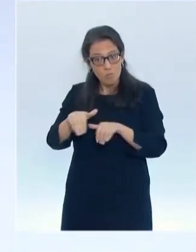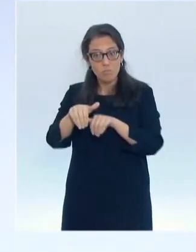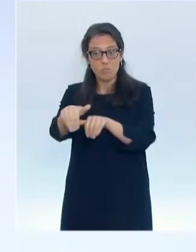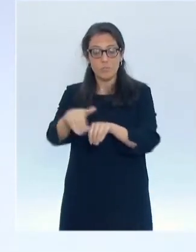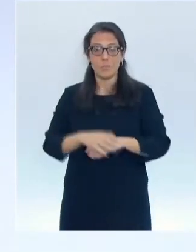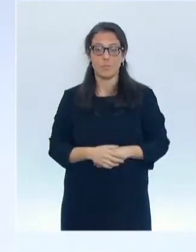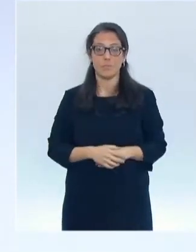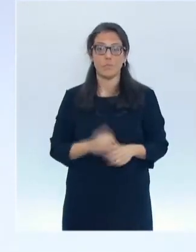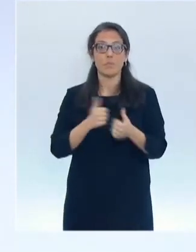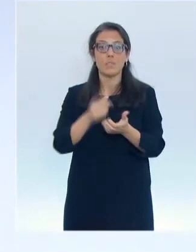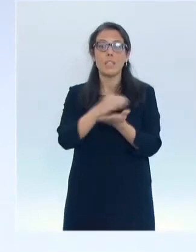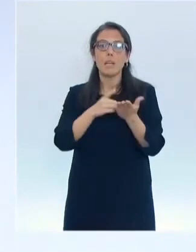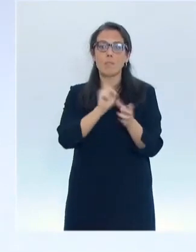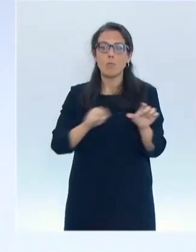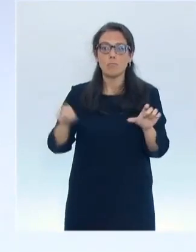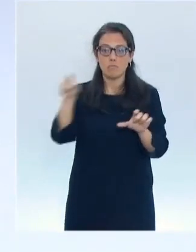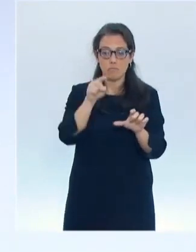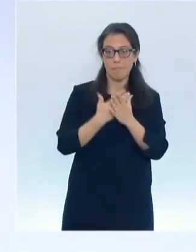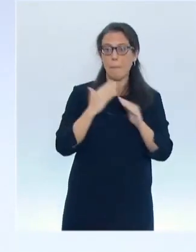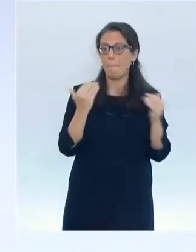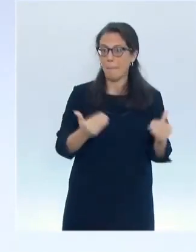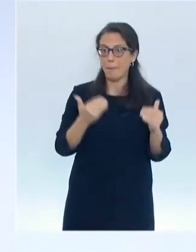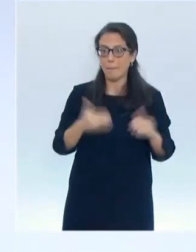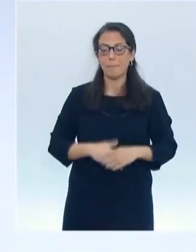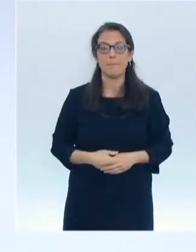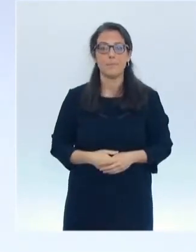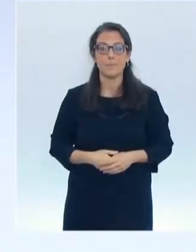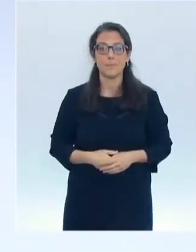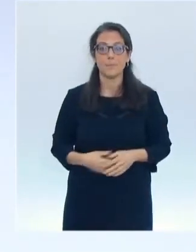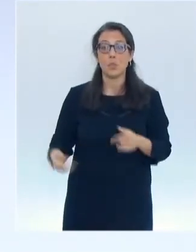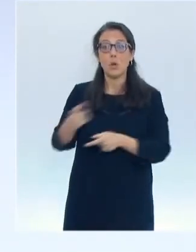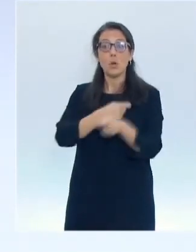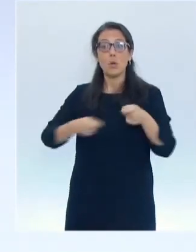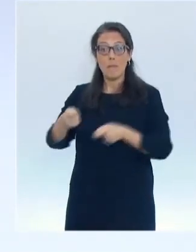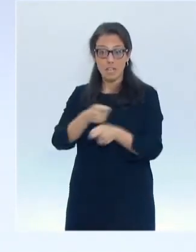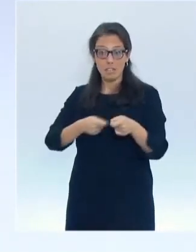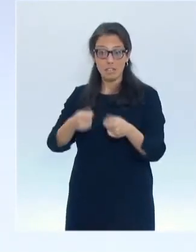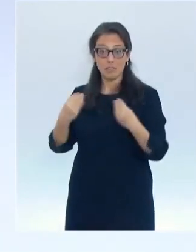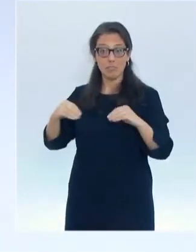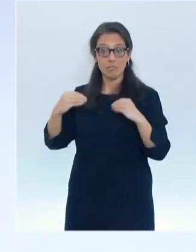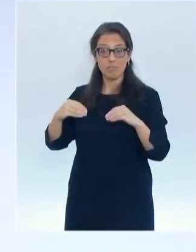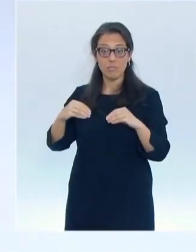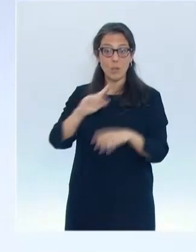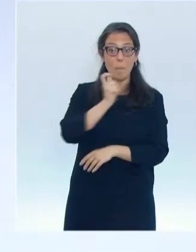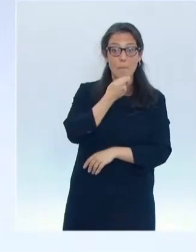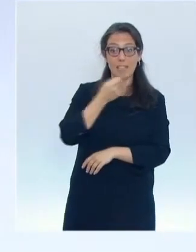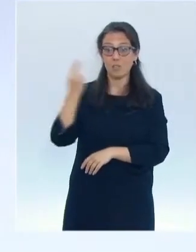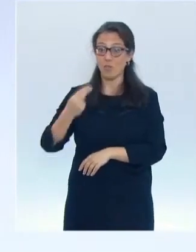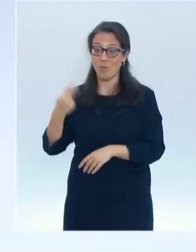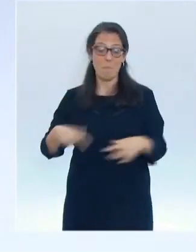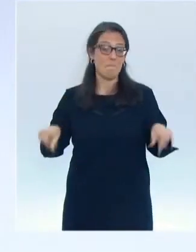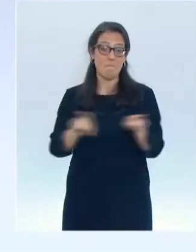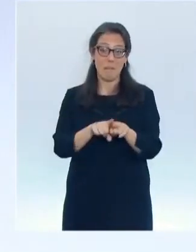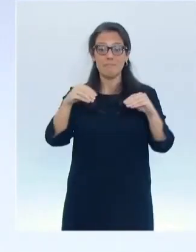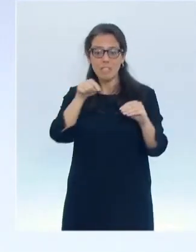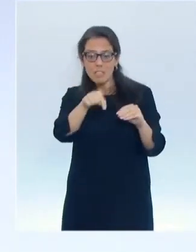tf1 en direct le match zizou contre yves est là avec tout ce talent sur la pelouse où vous promet il y aura du